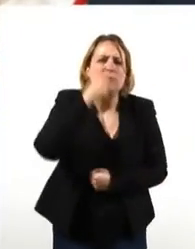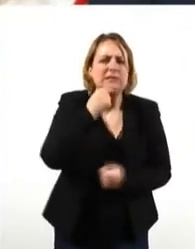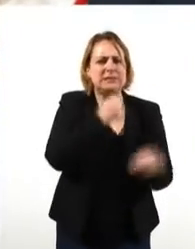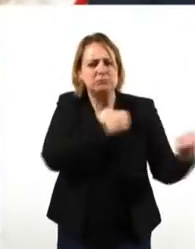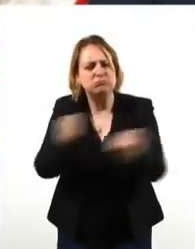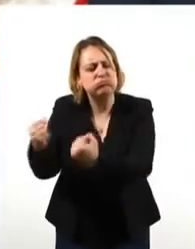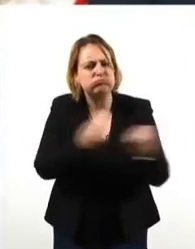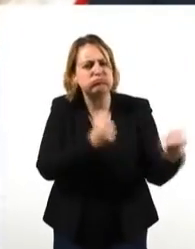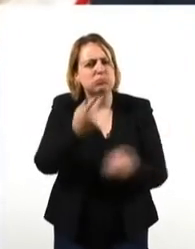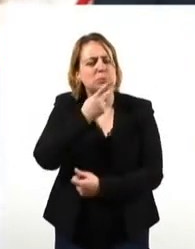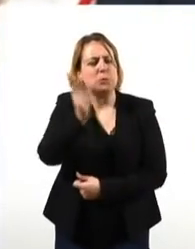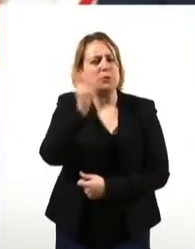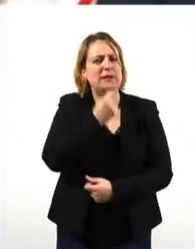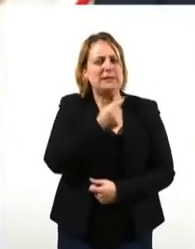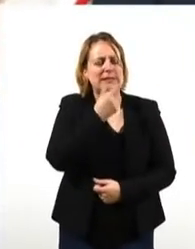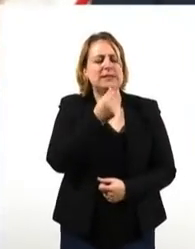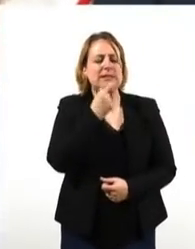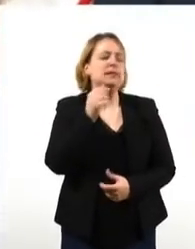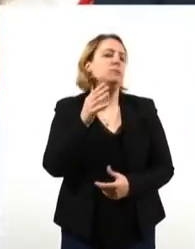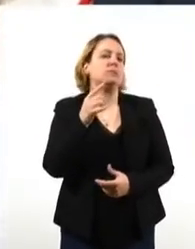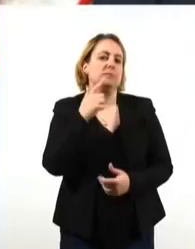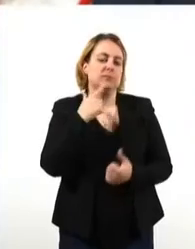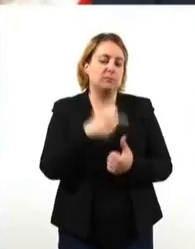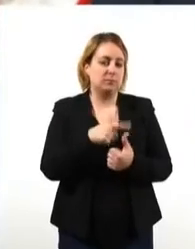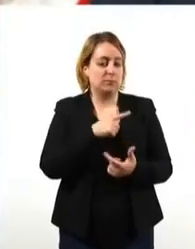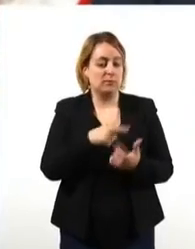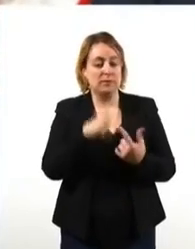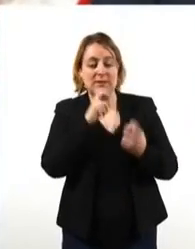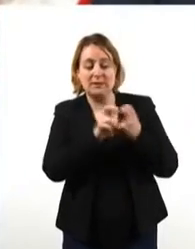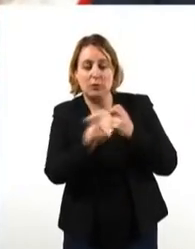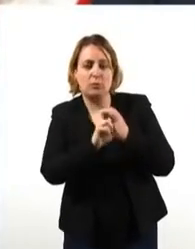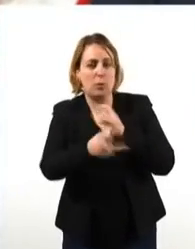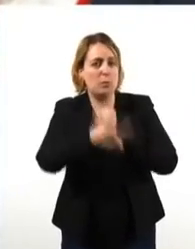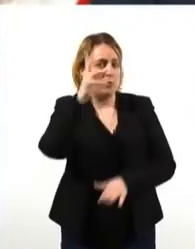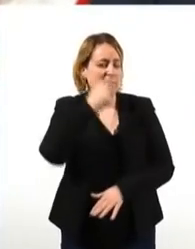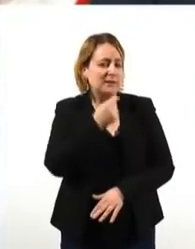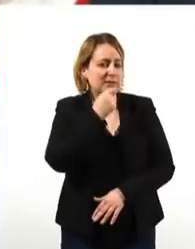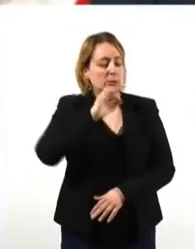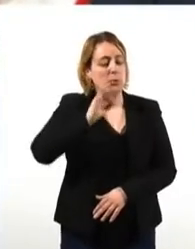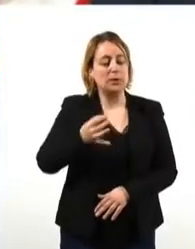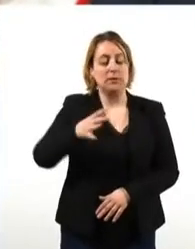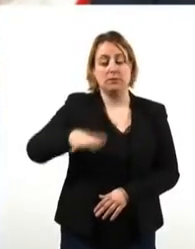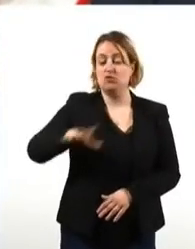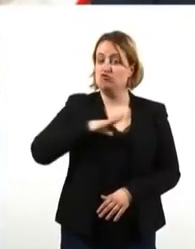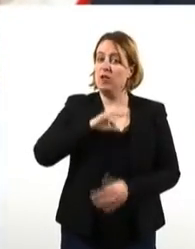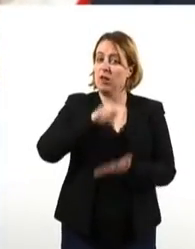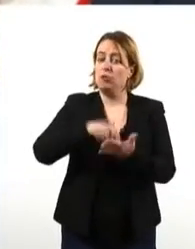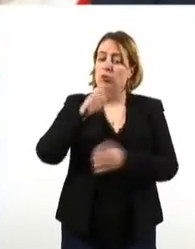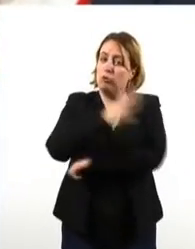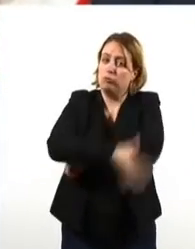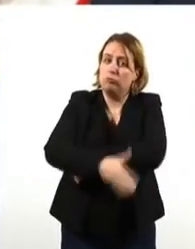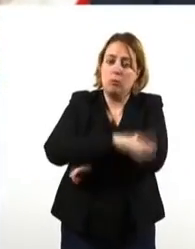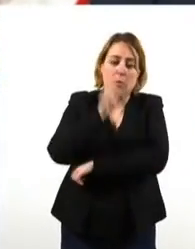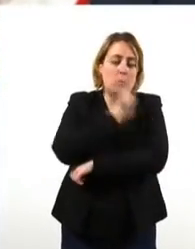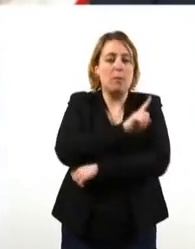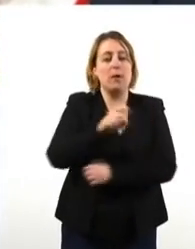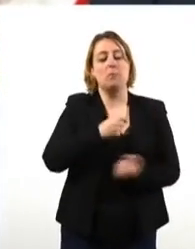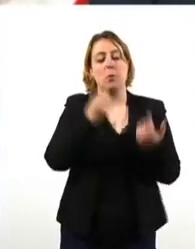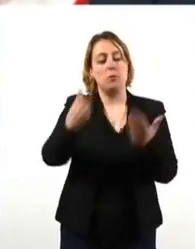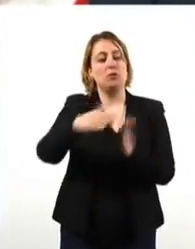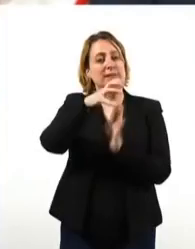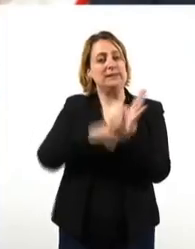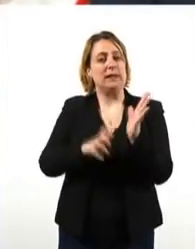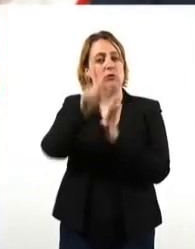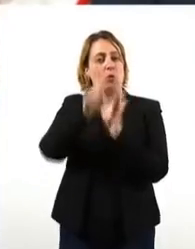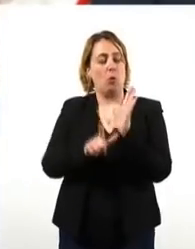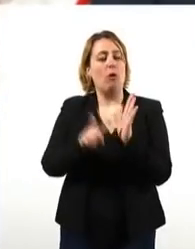mais ça permettrait dans un certain nombre de cas déjà de faciliter un peu le transport. Et certains réfléchissent à déposer des textes là-dessus. C'est un sujet qui est compliqué, mais je